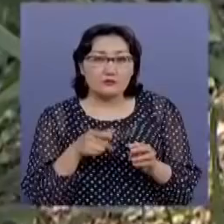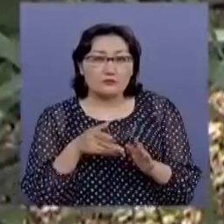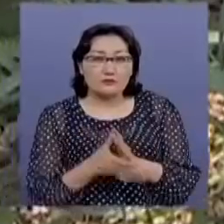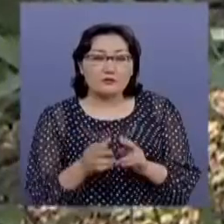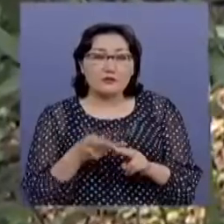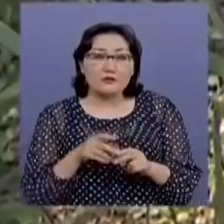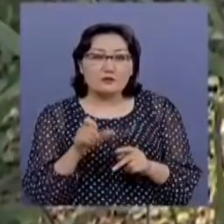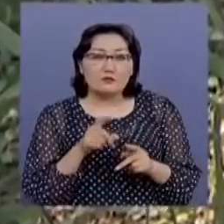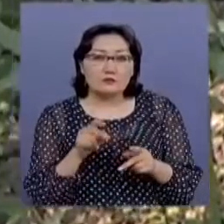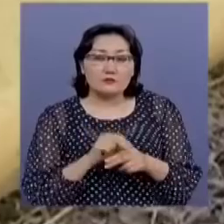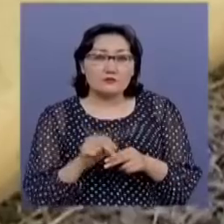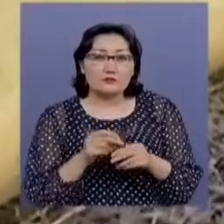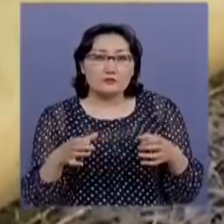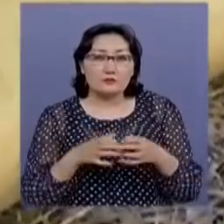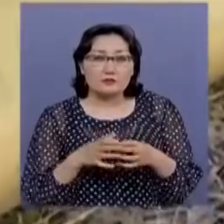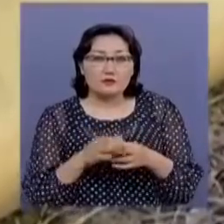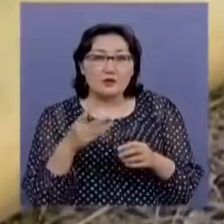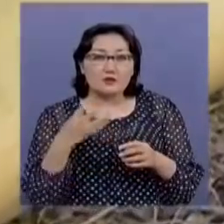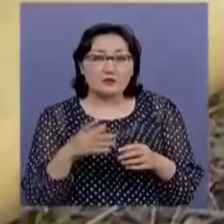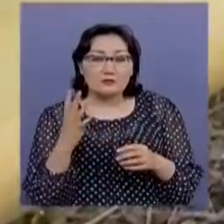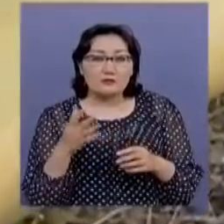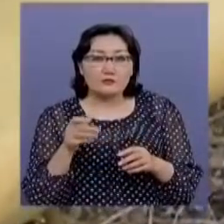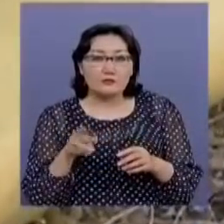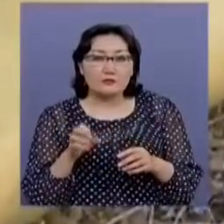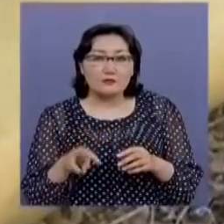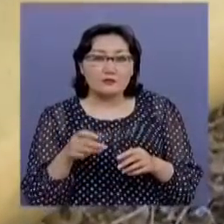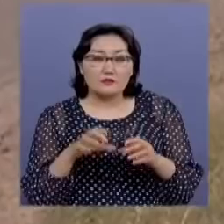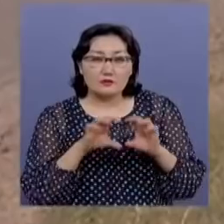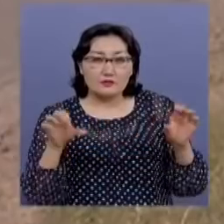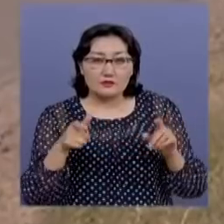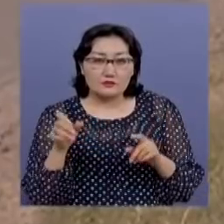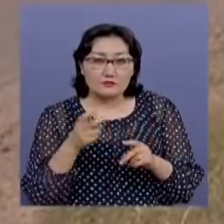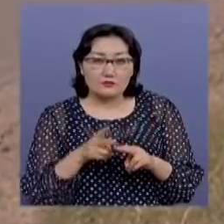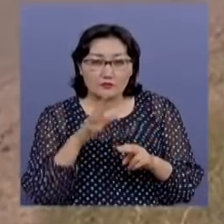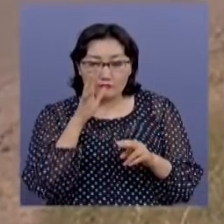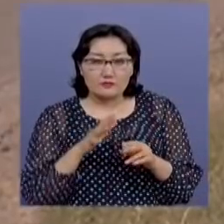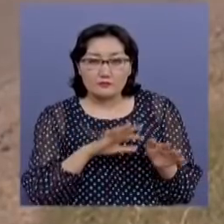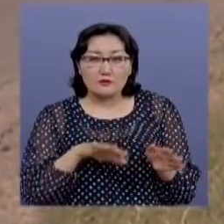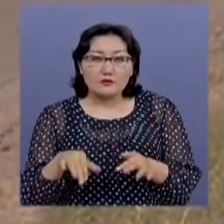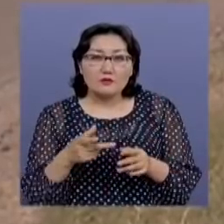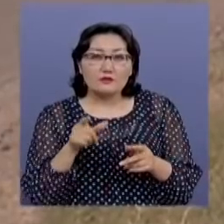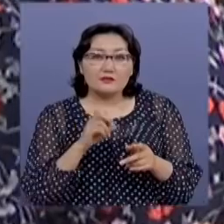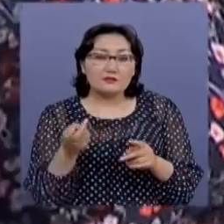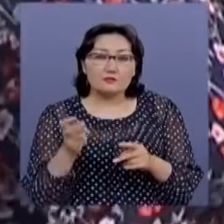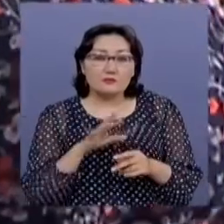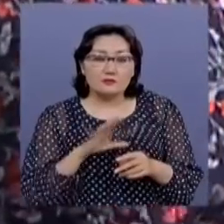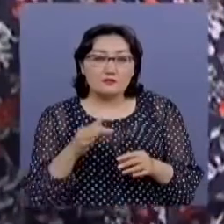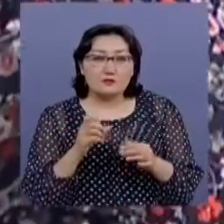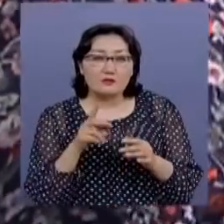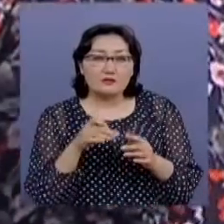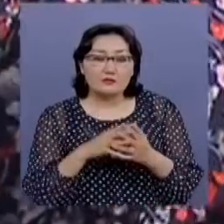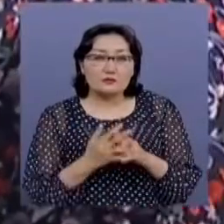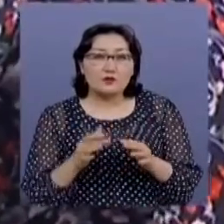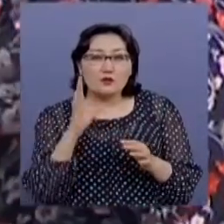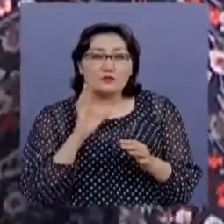газ монтажы акционерлік қоғамы мердігер ретінде 45 шақырымды құбырды тартқан. Бірақ одан бері 5 жыл өтсе де көгілдір отын сол қалпы келмеген. Ақсеңгір ауылының адамдары